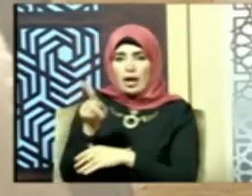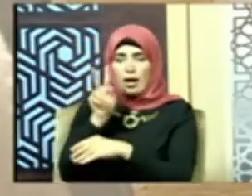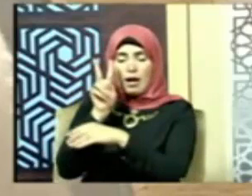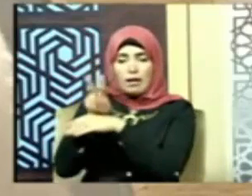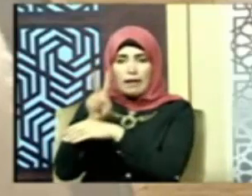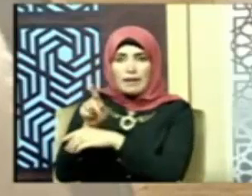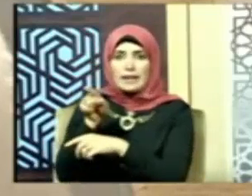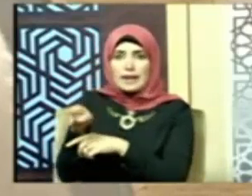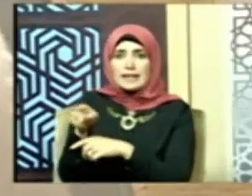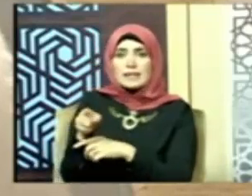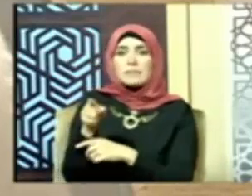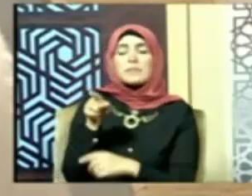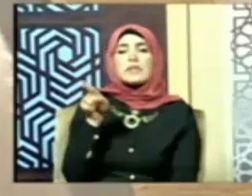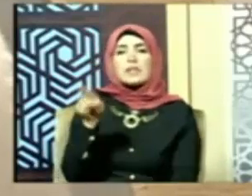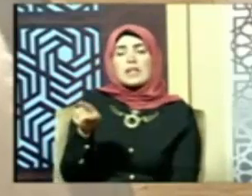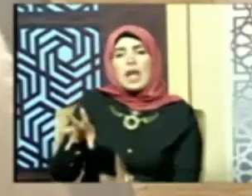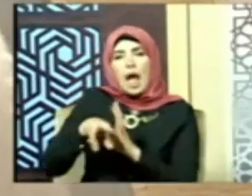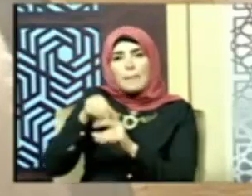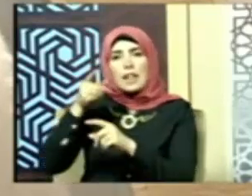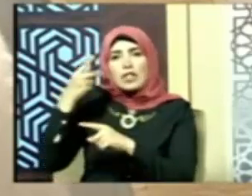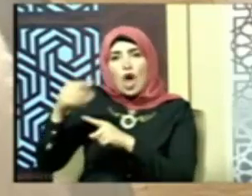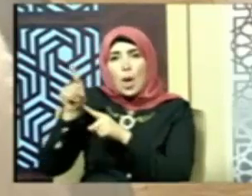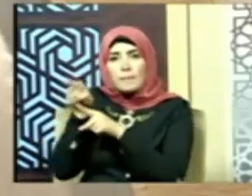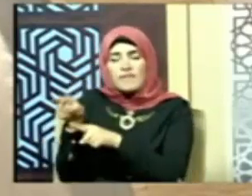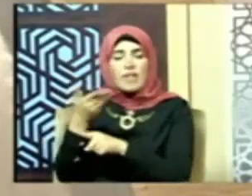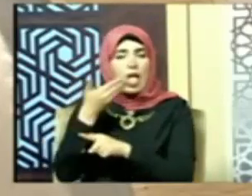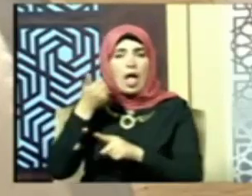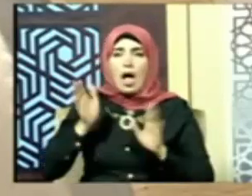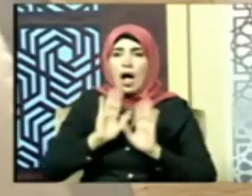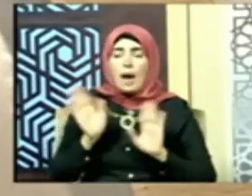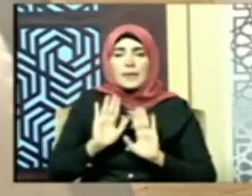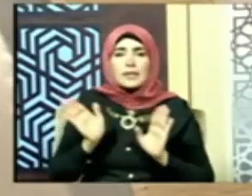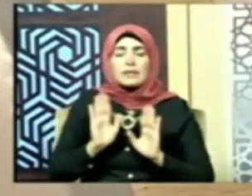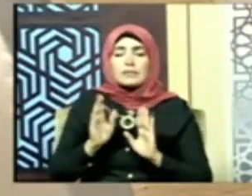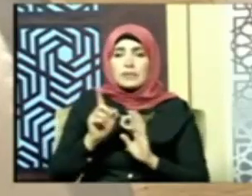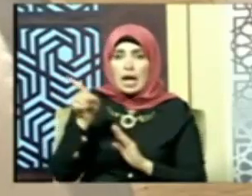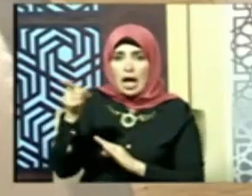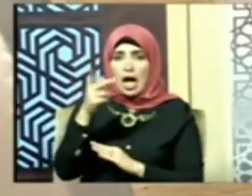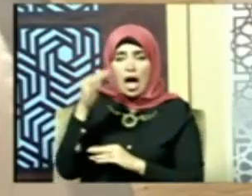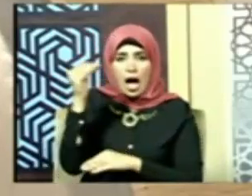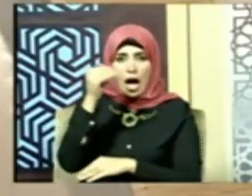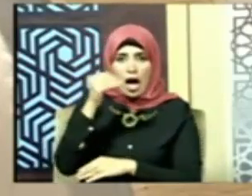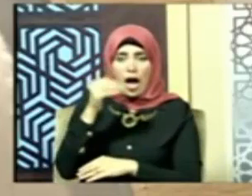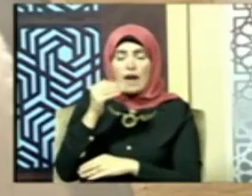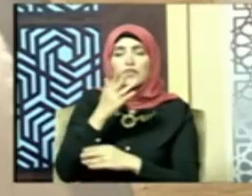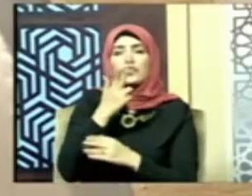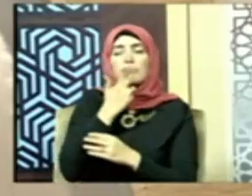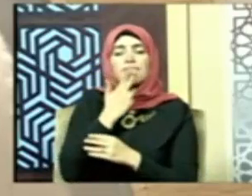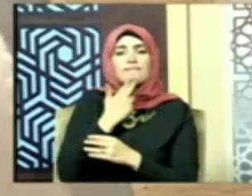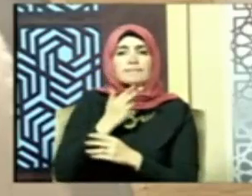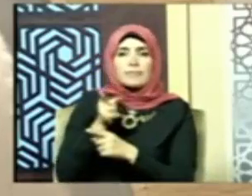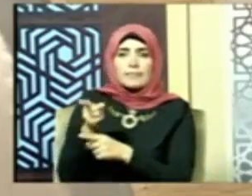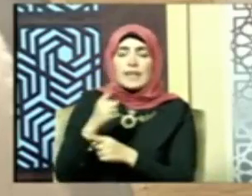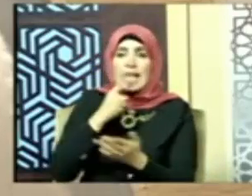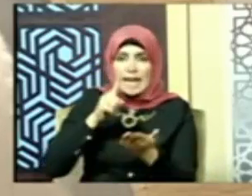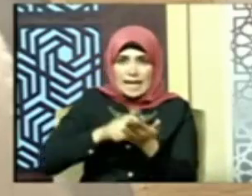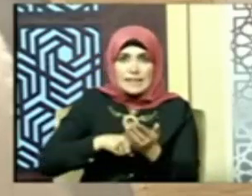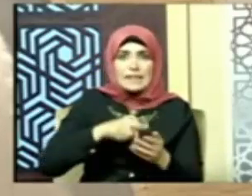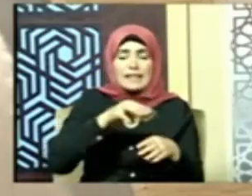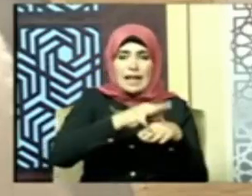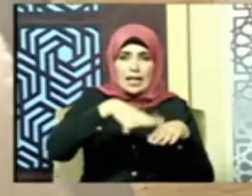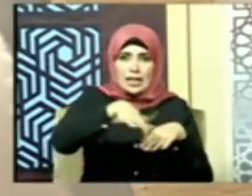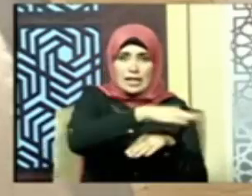جلدتكم ومن بينكم ومن المحسوبين عليكم، إن الذين